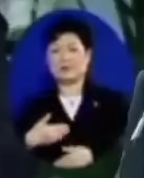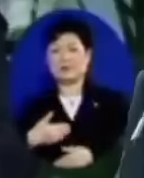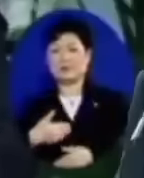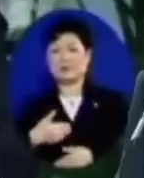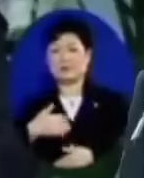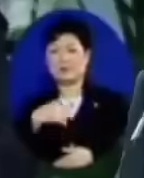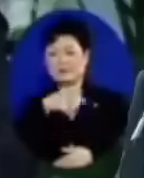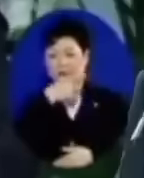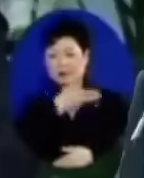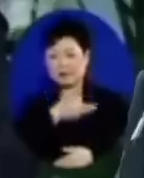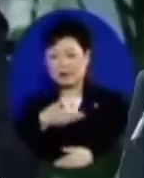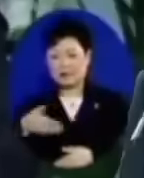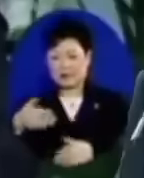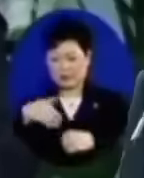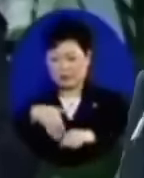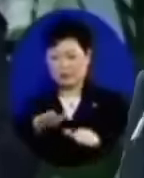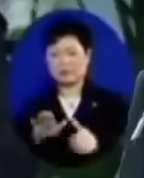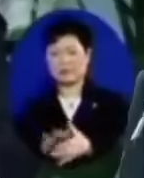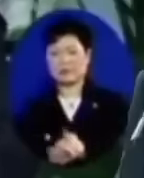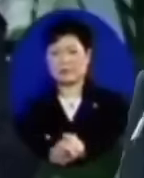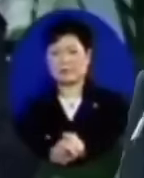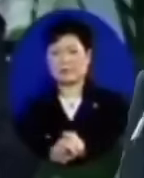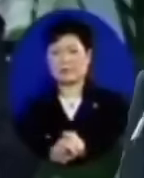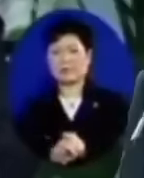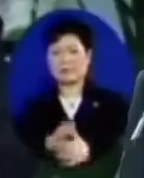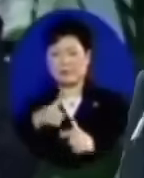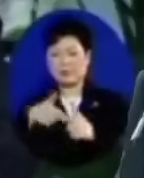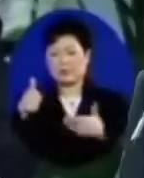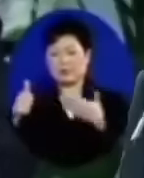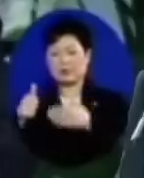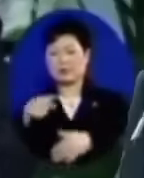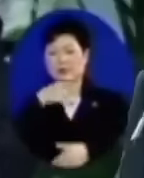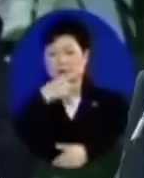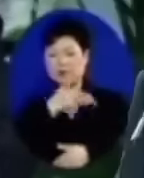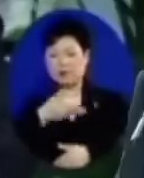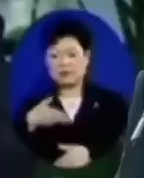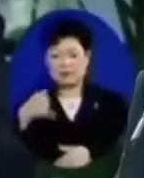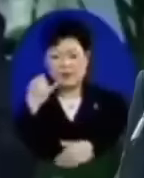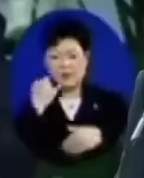갈릴리로 보내셨습니다. 예수님 갈릴리 해변에서